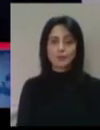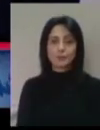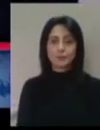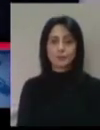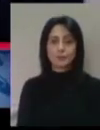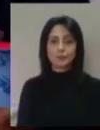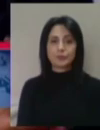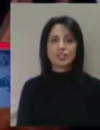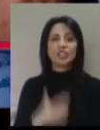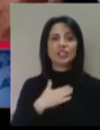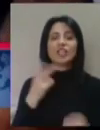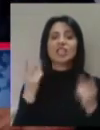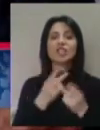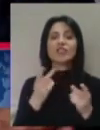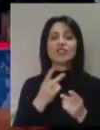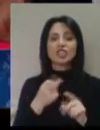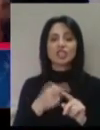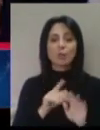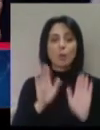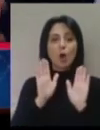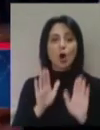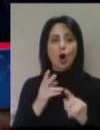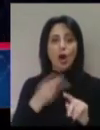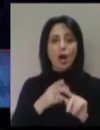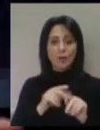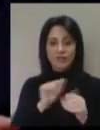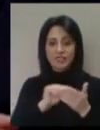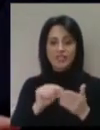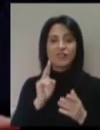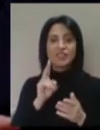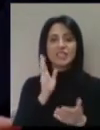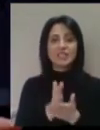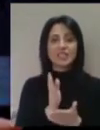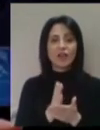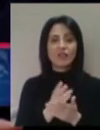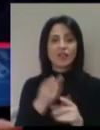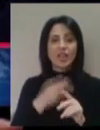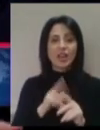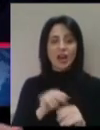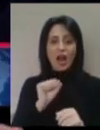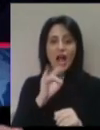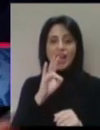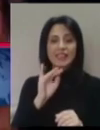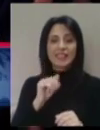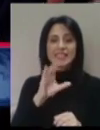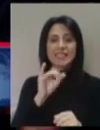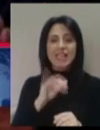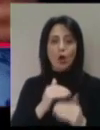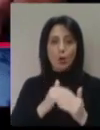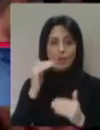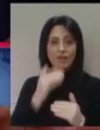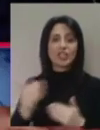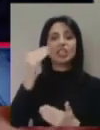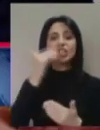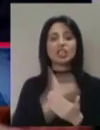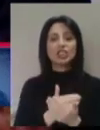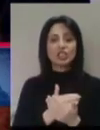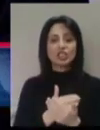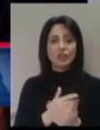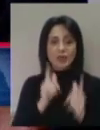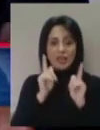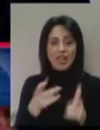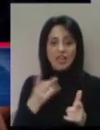ჩვენ გვჭირდება ხასუსვა მხოლოდ ის დონორები, ვისაც აქვთ ეს ანტისხეულები მაღალ ტიპში. შემდეგ ეს დონორი თანახმა უნდა